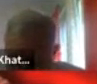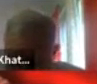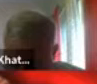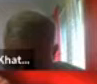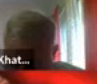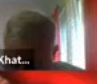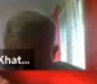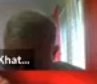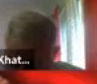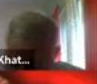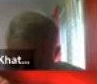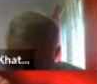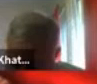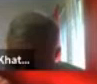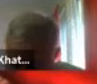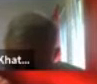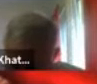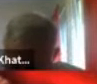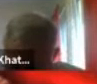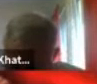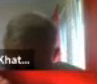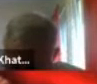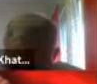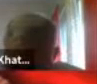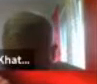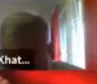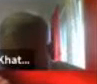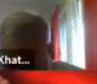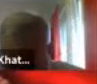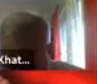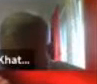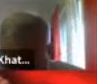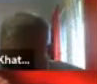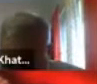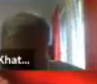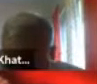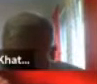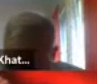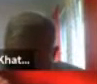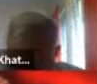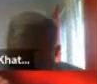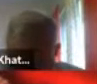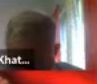एकदन्ताय वक्रतुण्डाय गौरीतनयाय धीमहि,